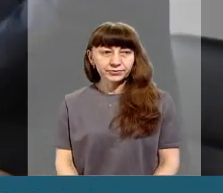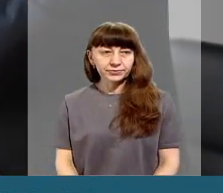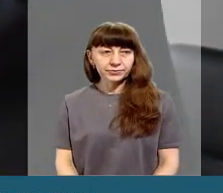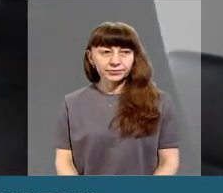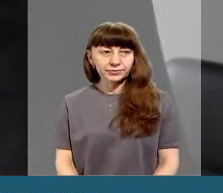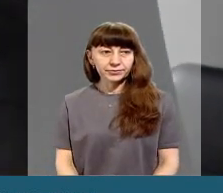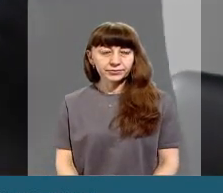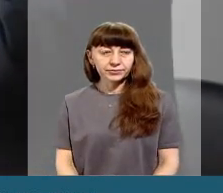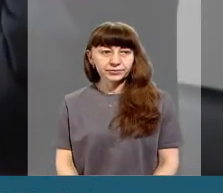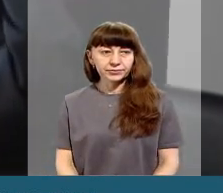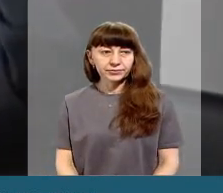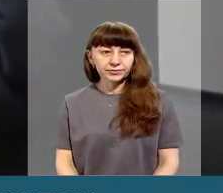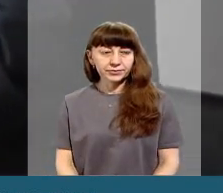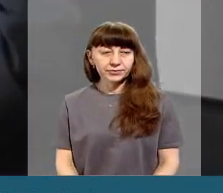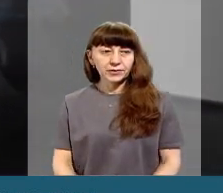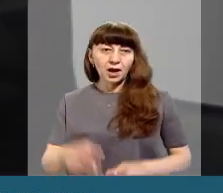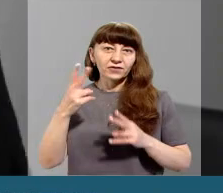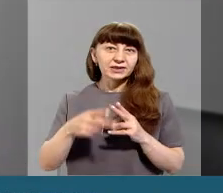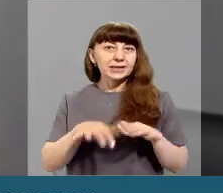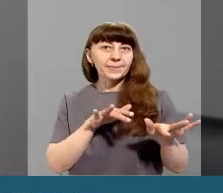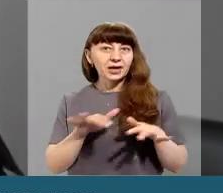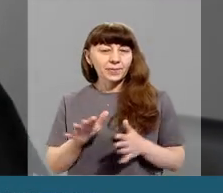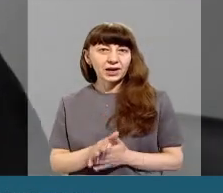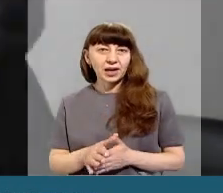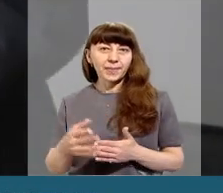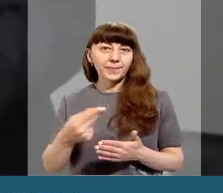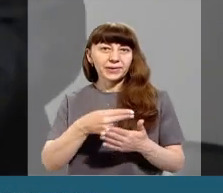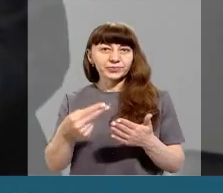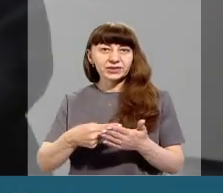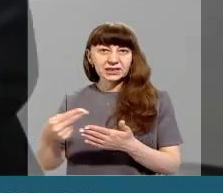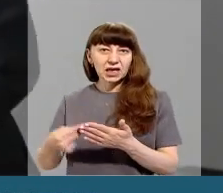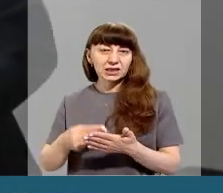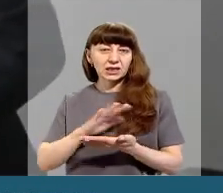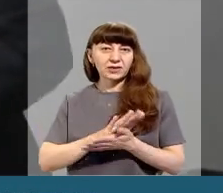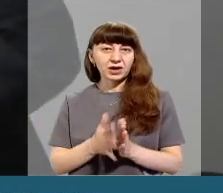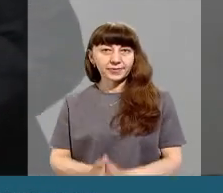бағытталған мүмкіндіктерді талқылады. Жанна Дежанова, Алексей Ситник, Қостанай телеарнасы.